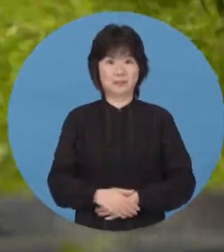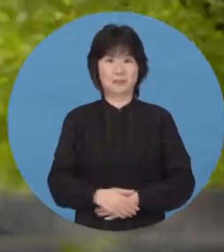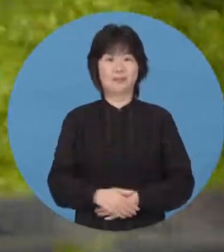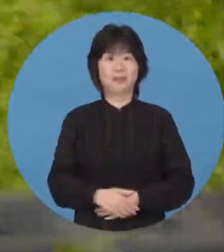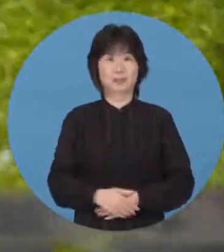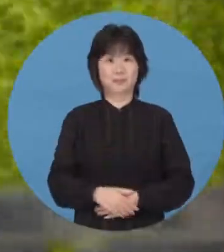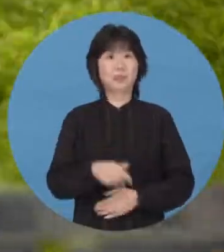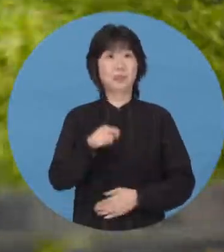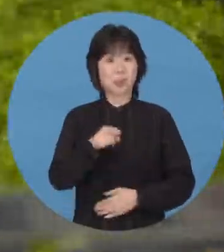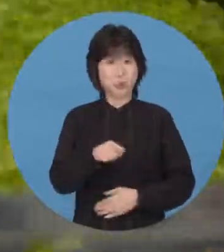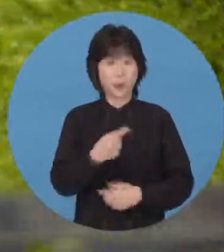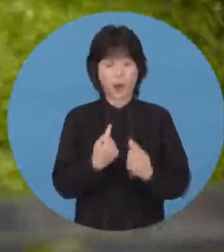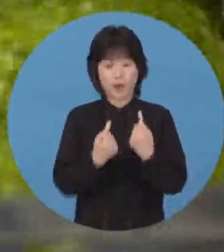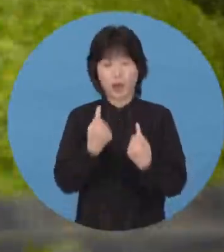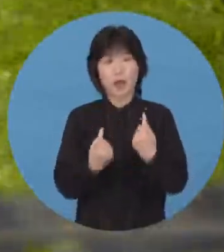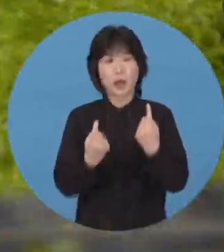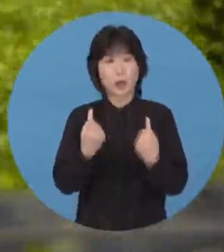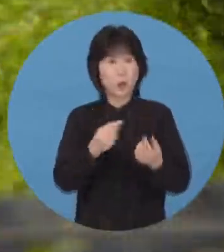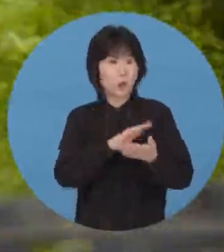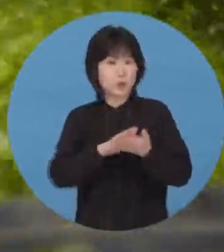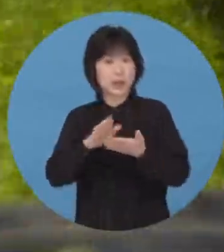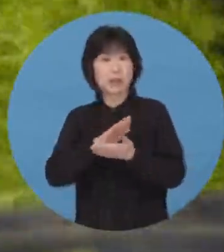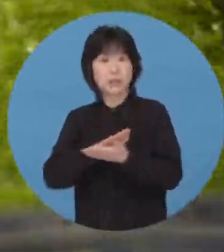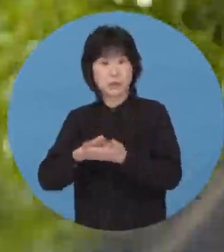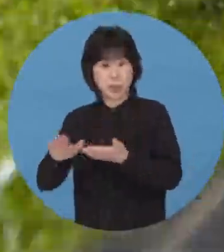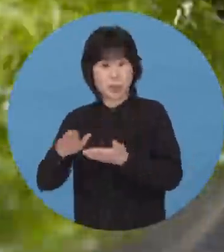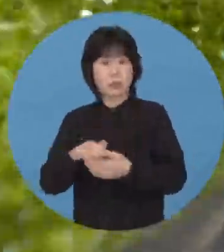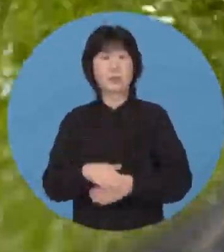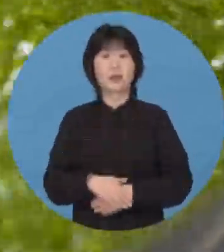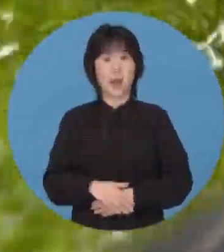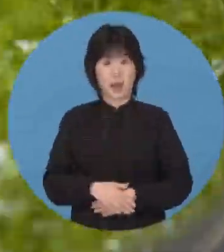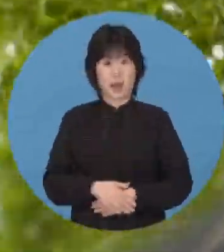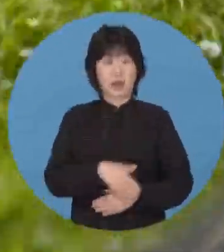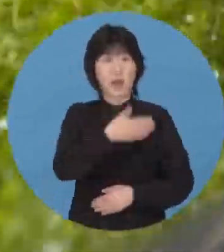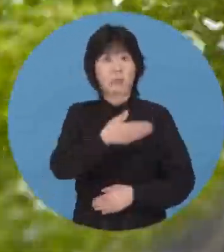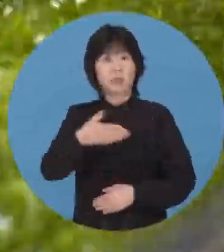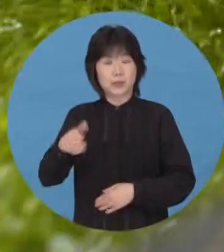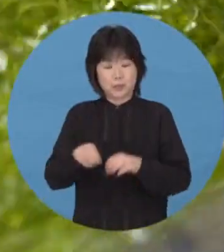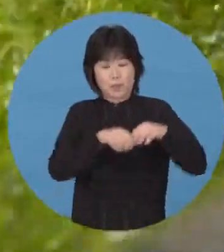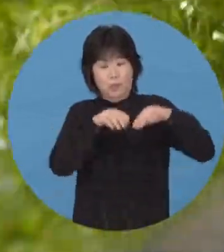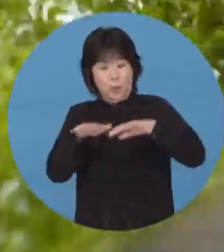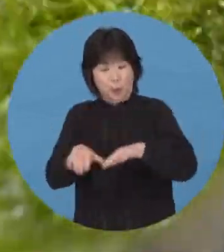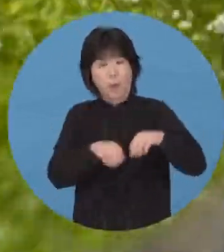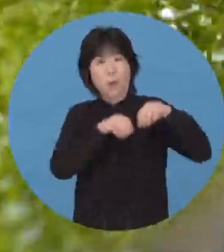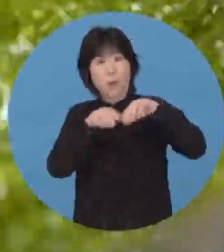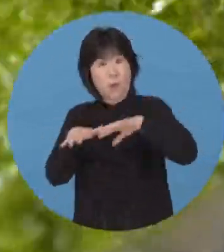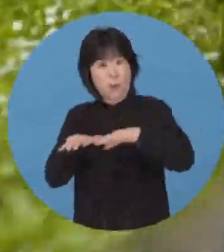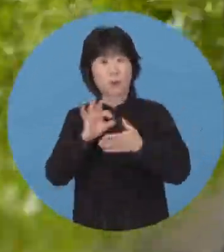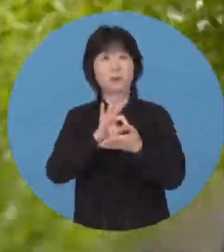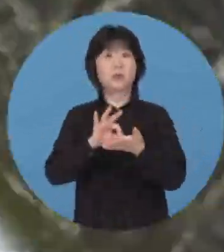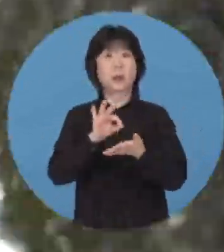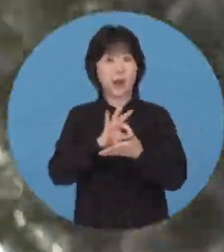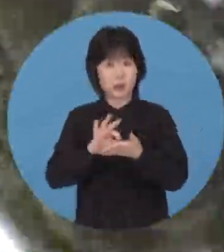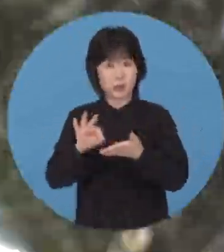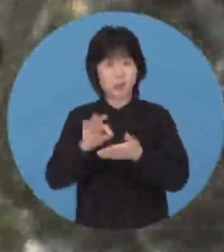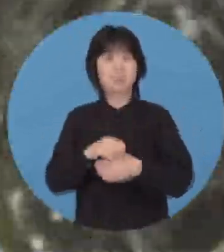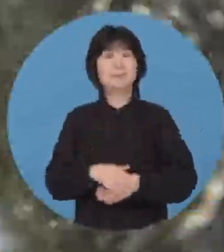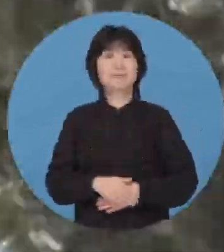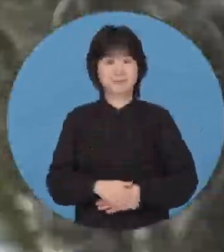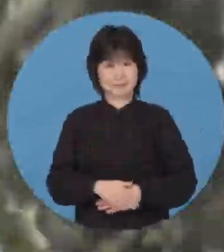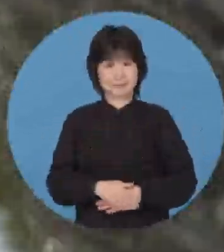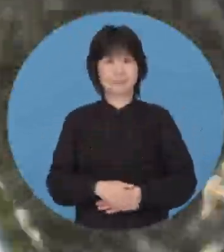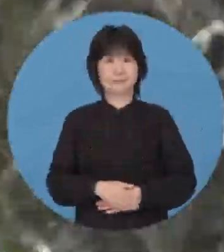これは、苗を洗浄している装置になります。 水をもうたっぷりと使って行われてるんですね。 は